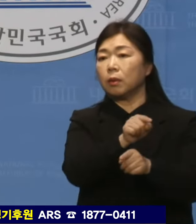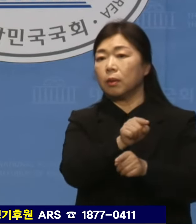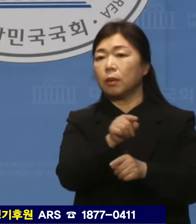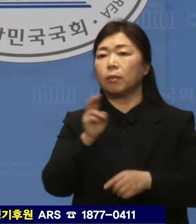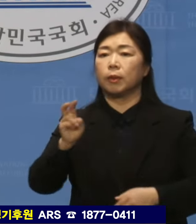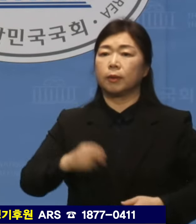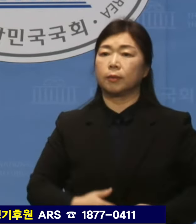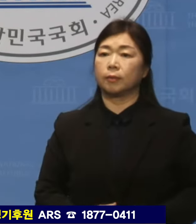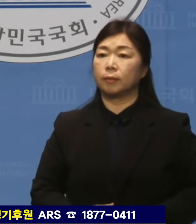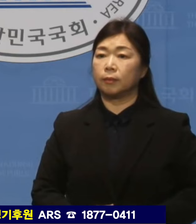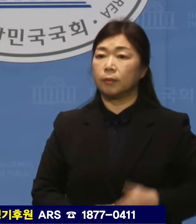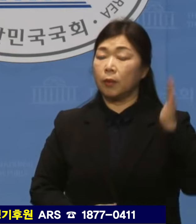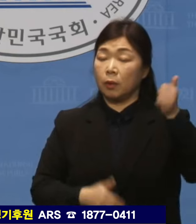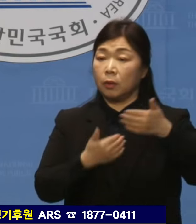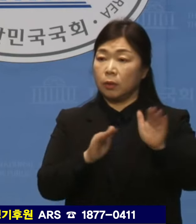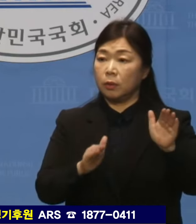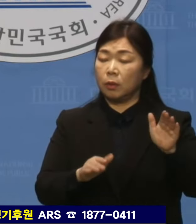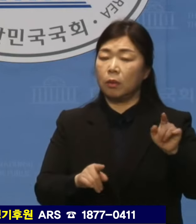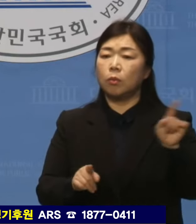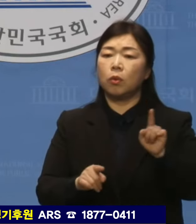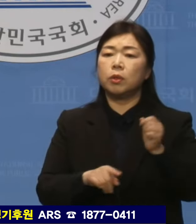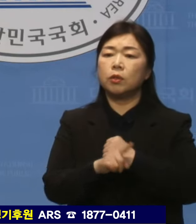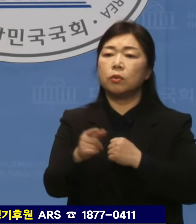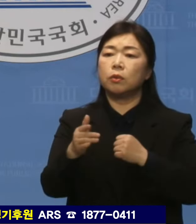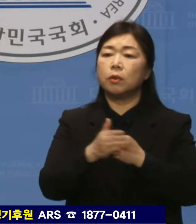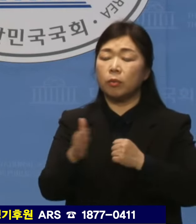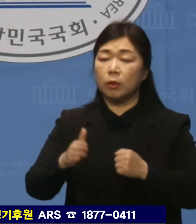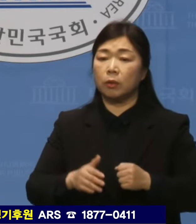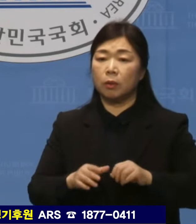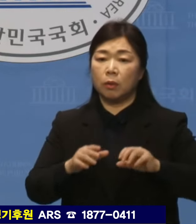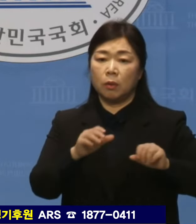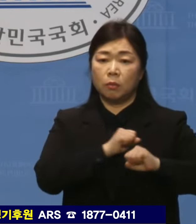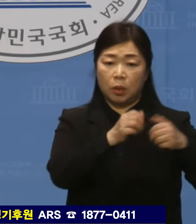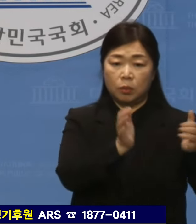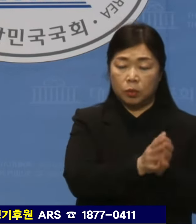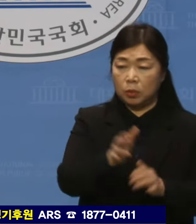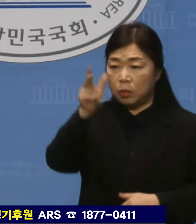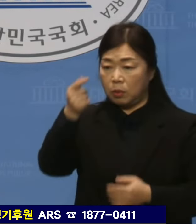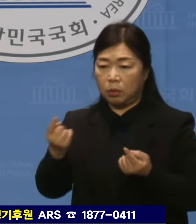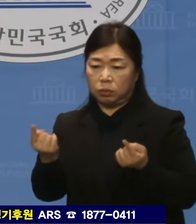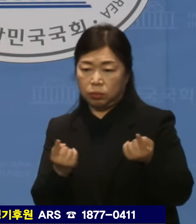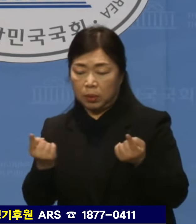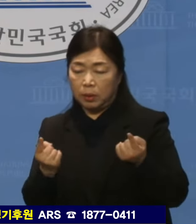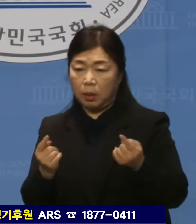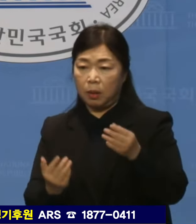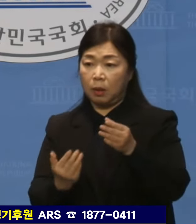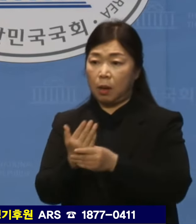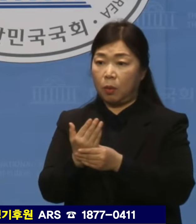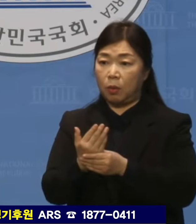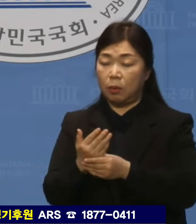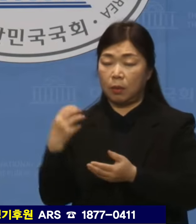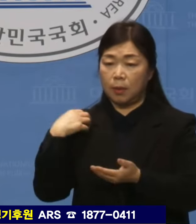대통 공기 비관은 도대체 무슨 이유로 국방부와 경찰을 조율해